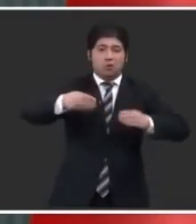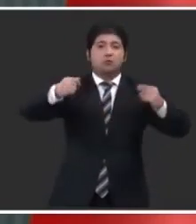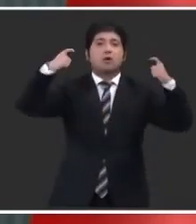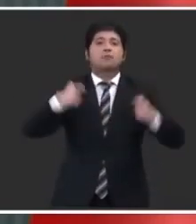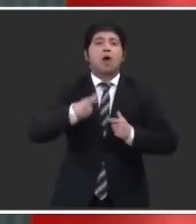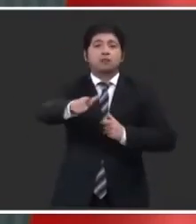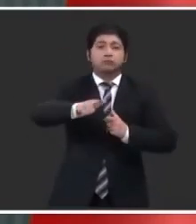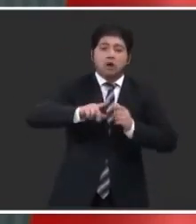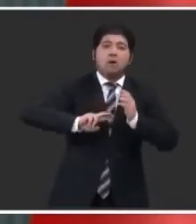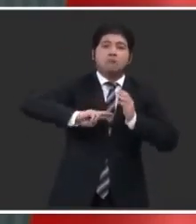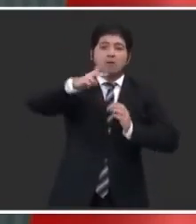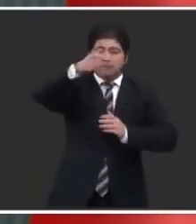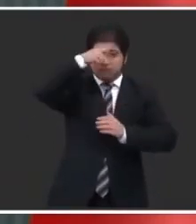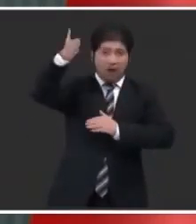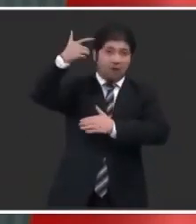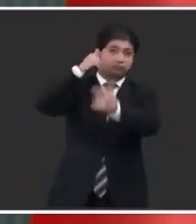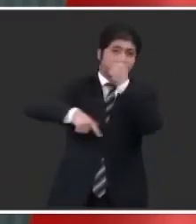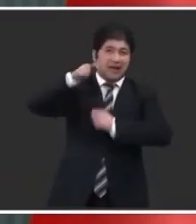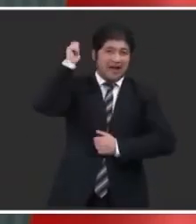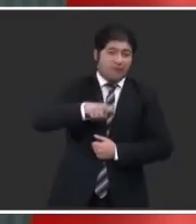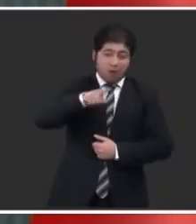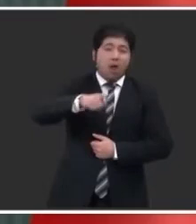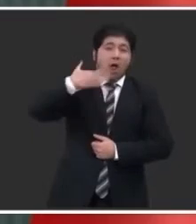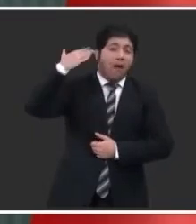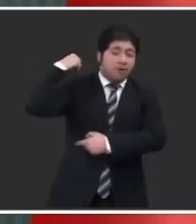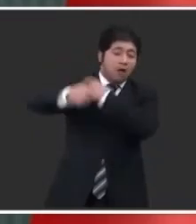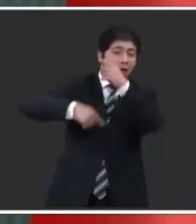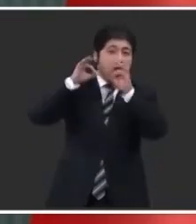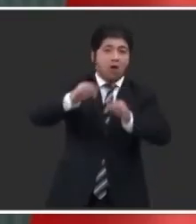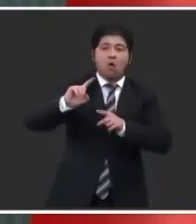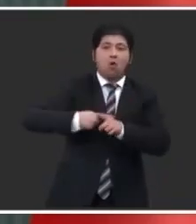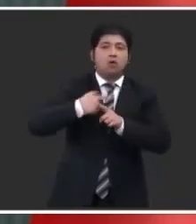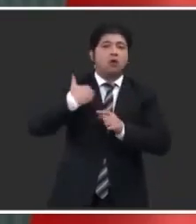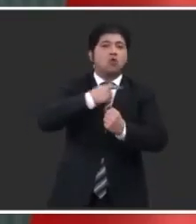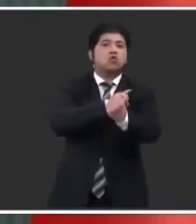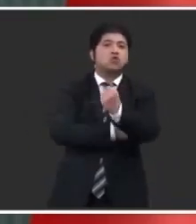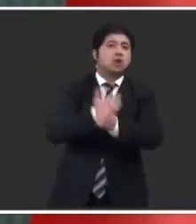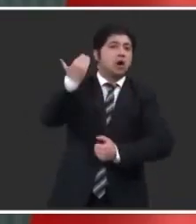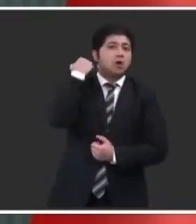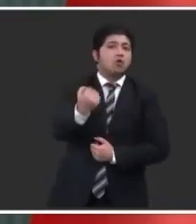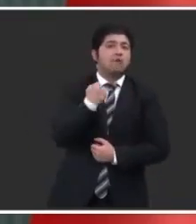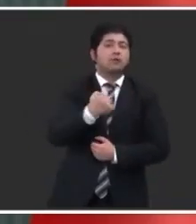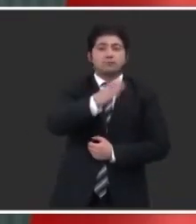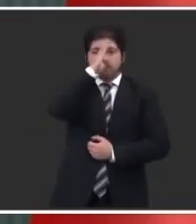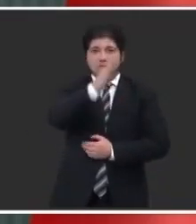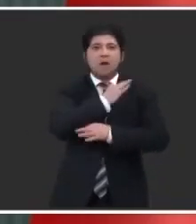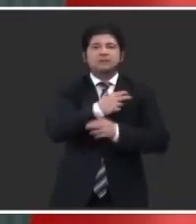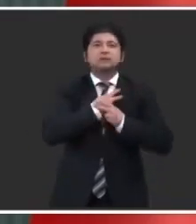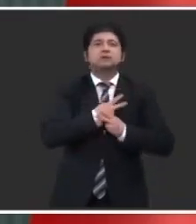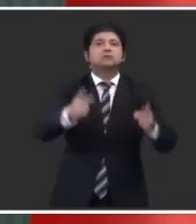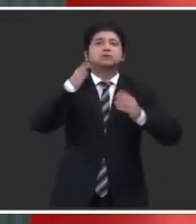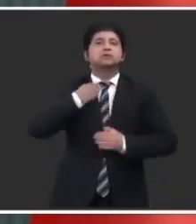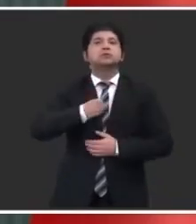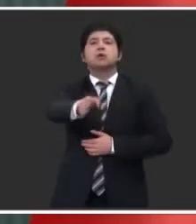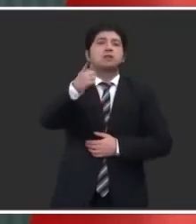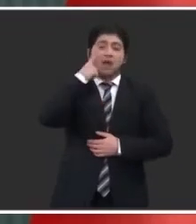yükselttiğimiz her bayrakla ortak varlığımızın teminatı güç kaynağımız Bağımsızlığımızın miek taşı